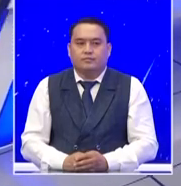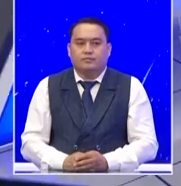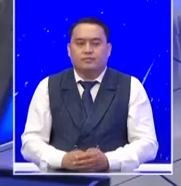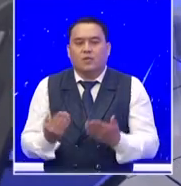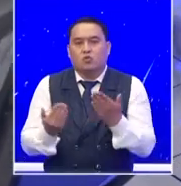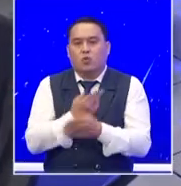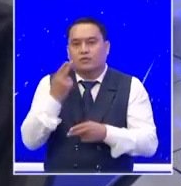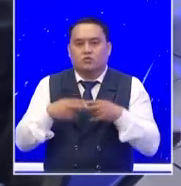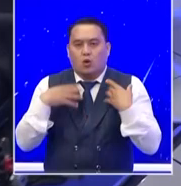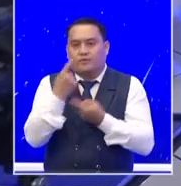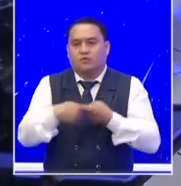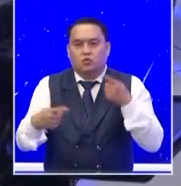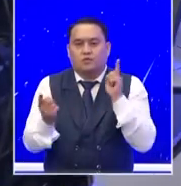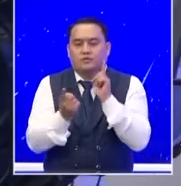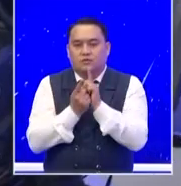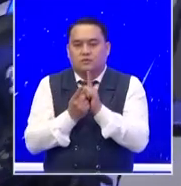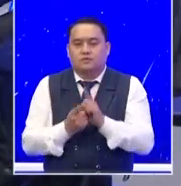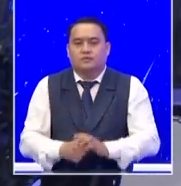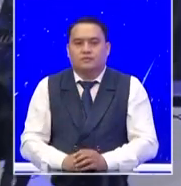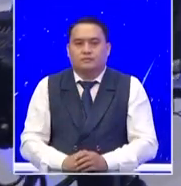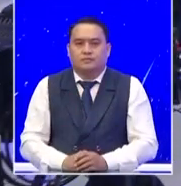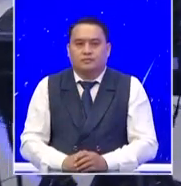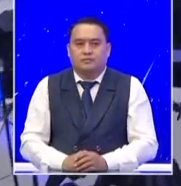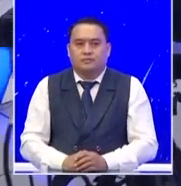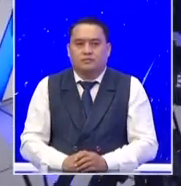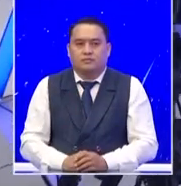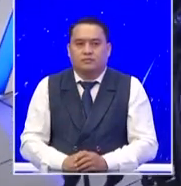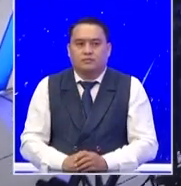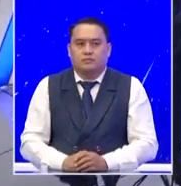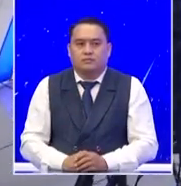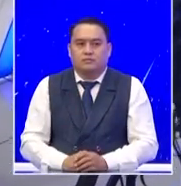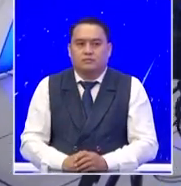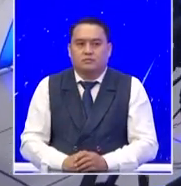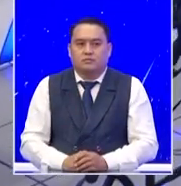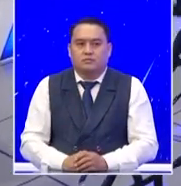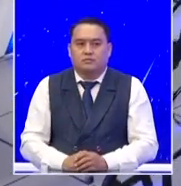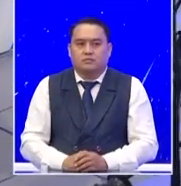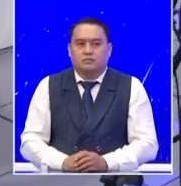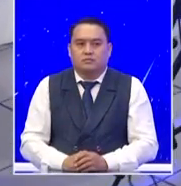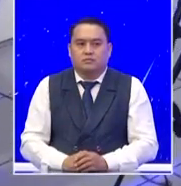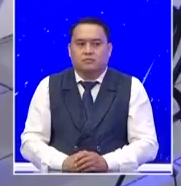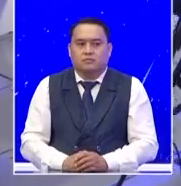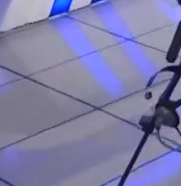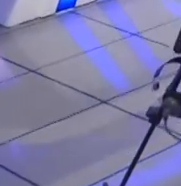Это была вся информационная картина сегодняшнего дня. Я вам желаю приятных выходных и до свидания.